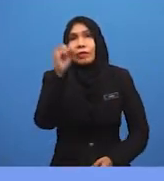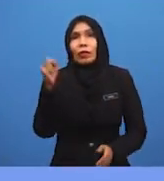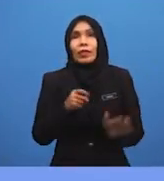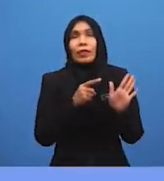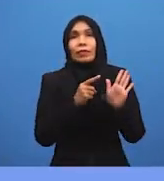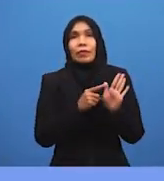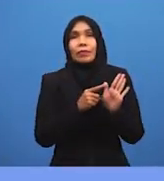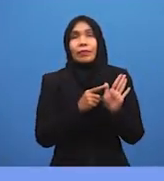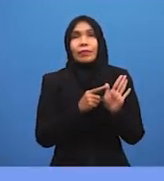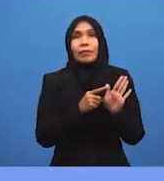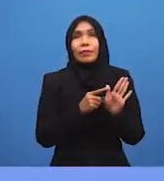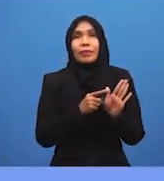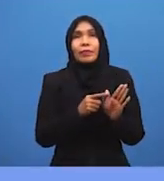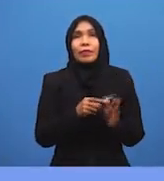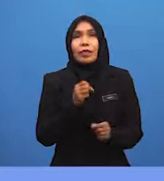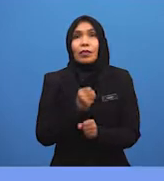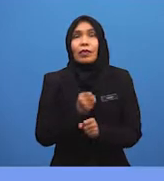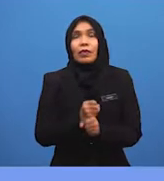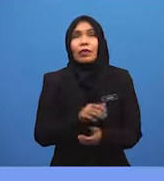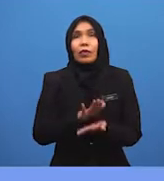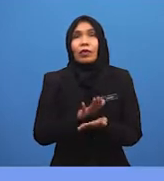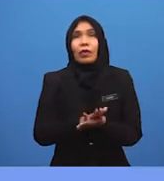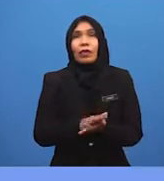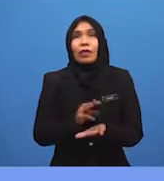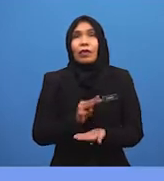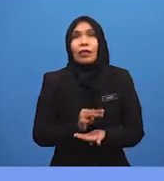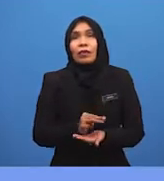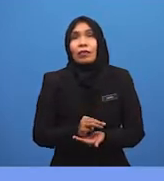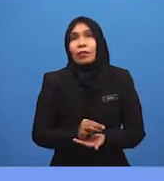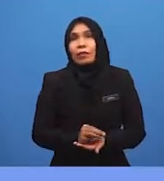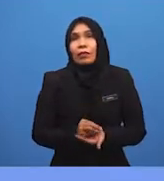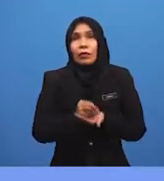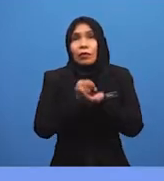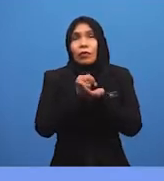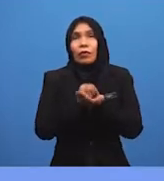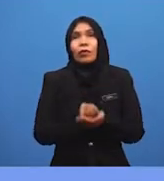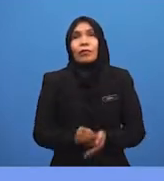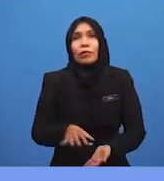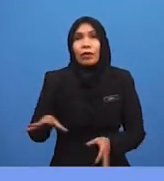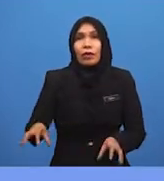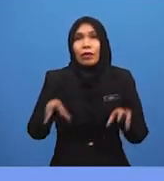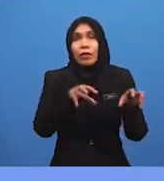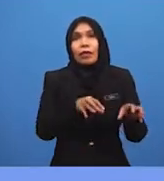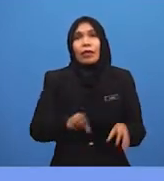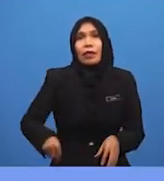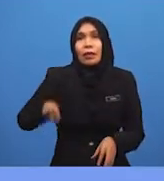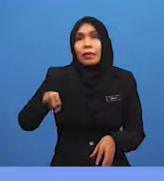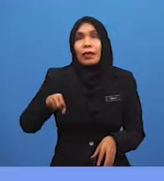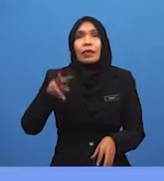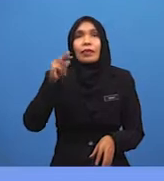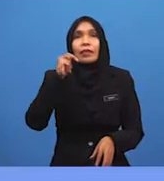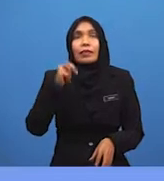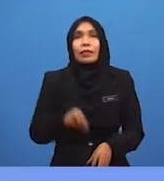Soalan nombor 5. Pekerja sekolah menolong mengangkat beg untuk Nadia.